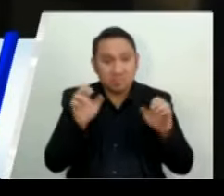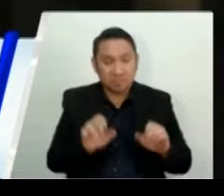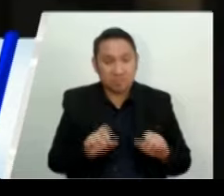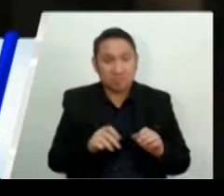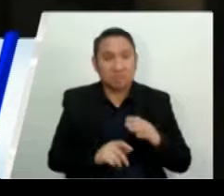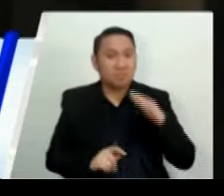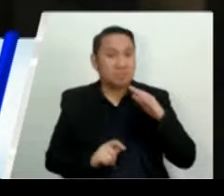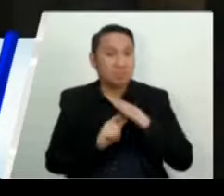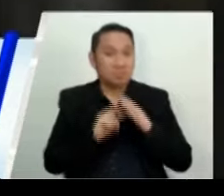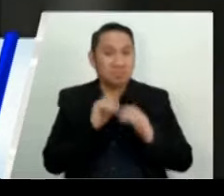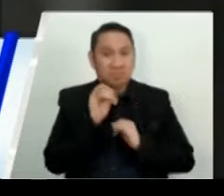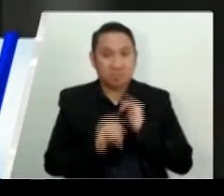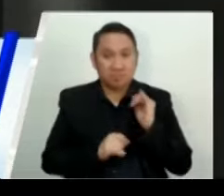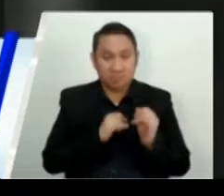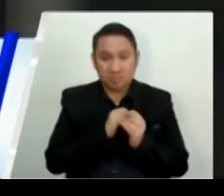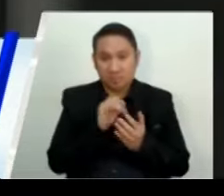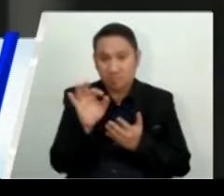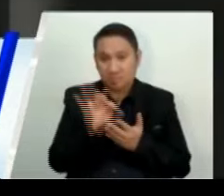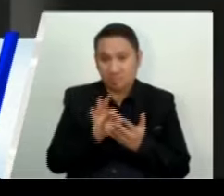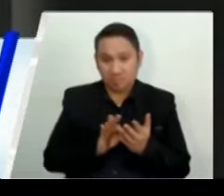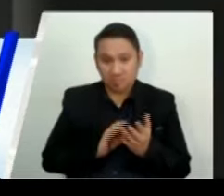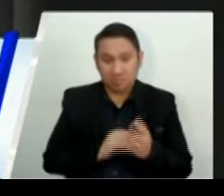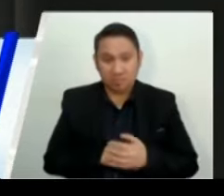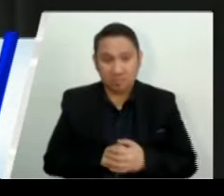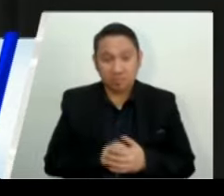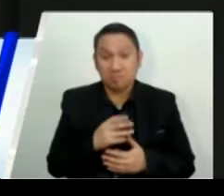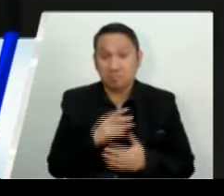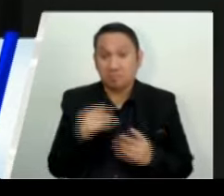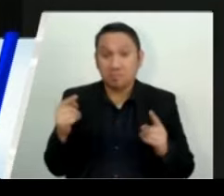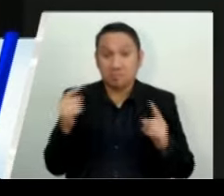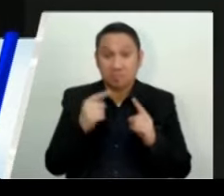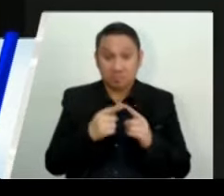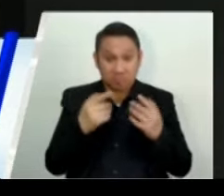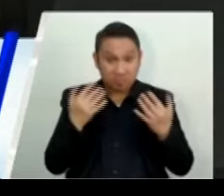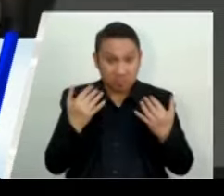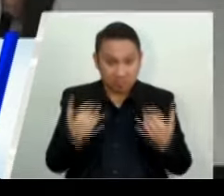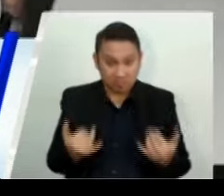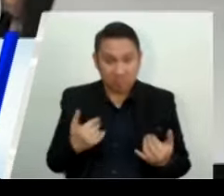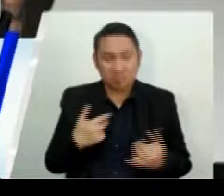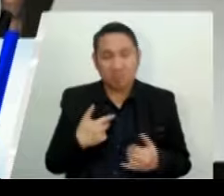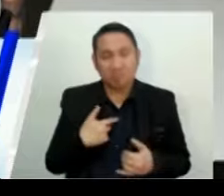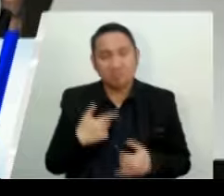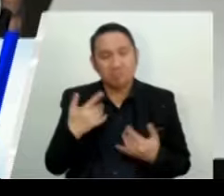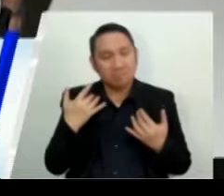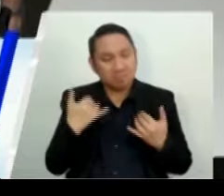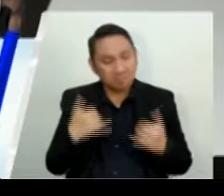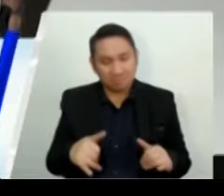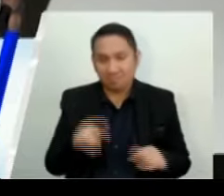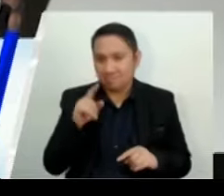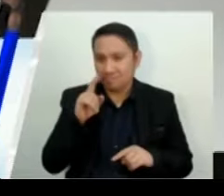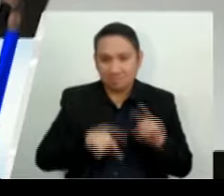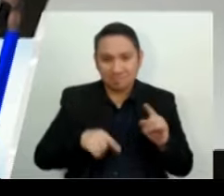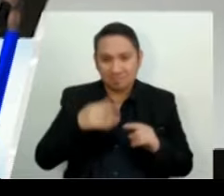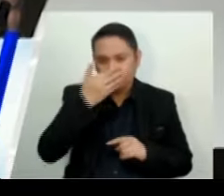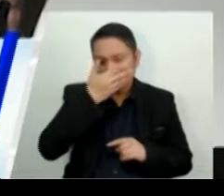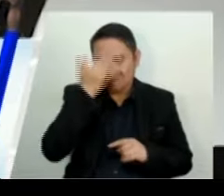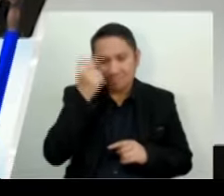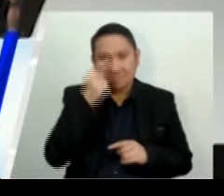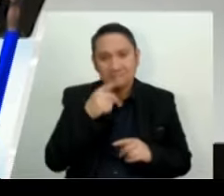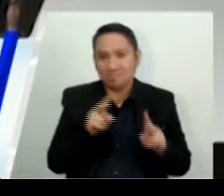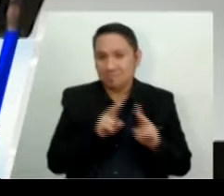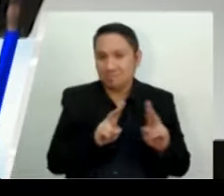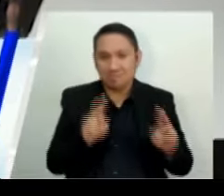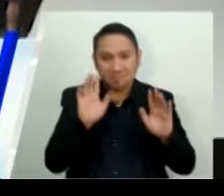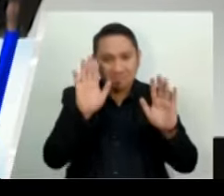international fashion house. Hanggang ngayon nga raw ay may hangover pa rin siya, so one of a kind experience.